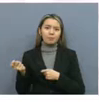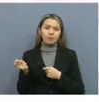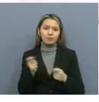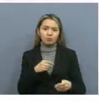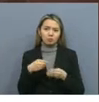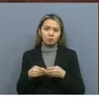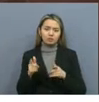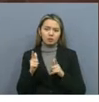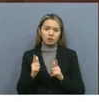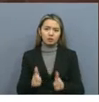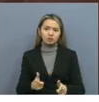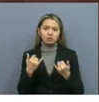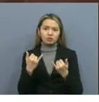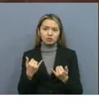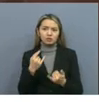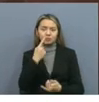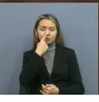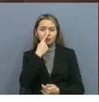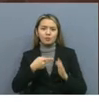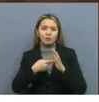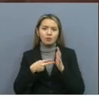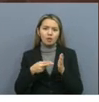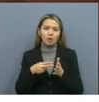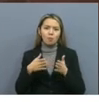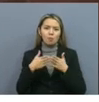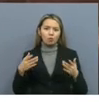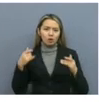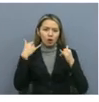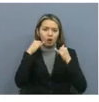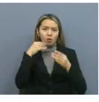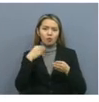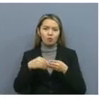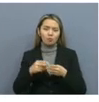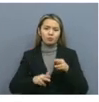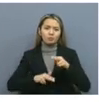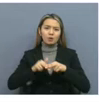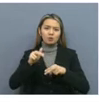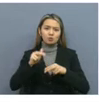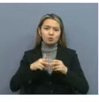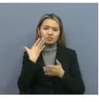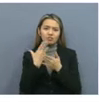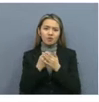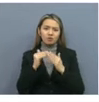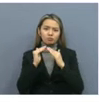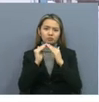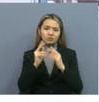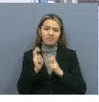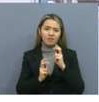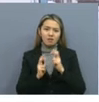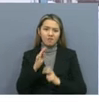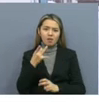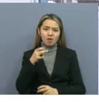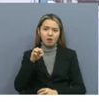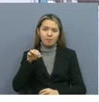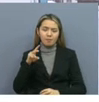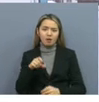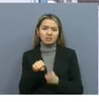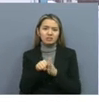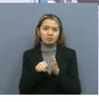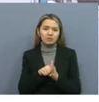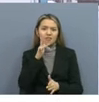алдыртуға ниетті. Алдағы мақсат мал басын арттыра отырып, сүт тауарлы ферма құру. Қолда бар мүмкіндіктің ретіне қарай ауылға қарайласу, қыста